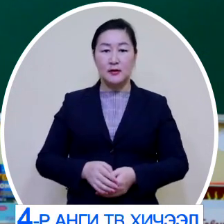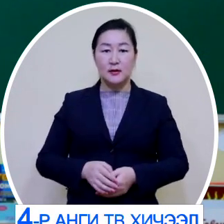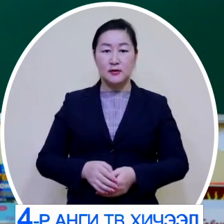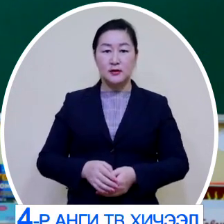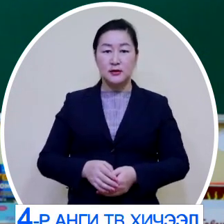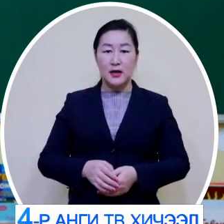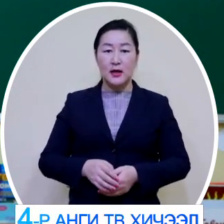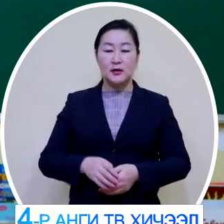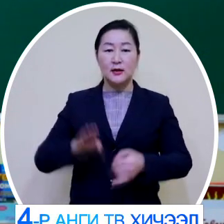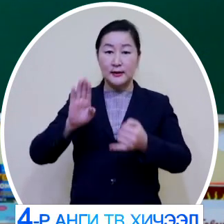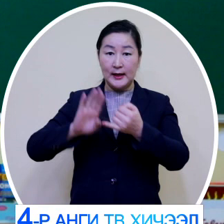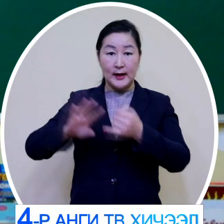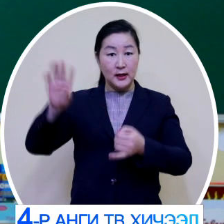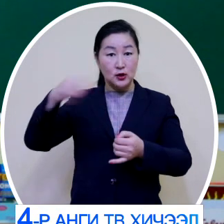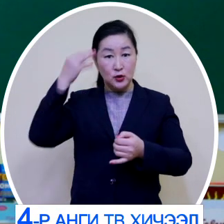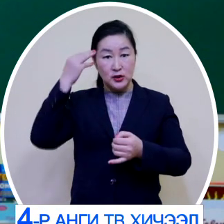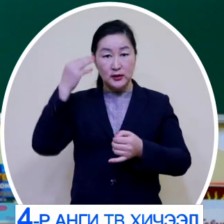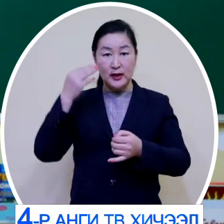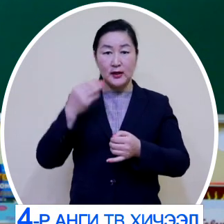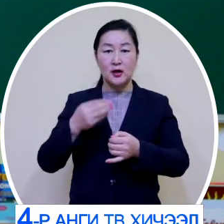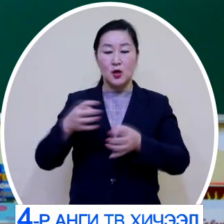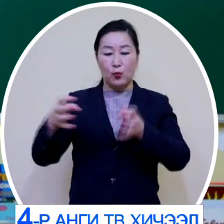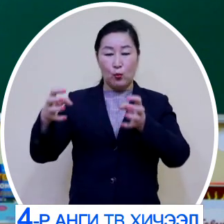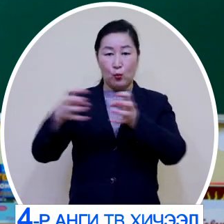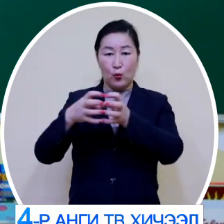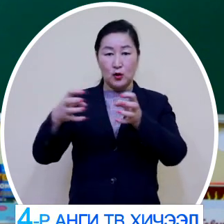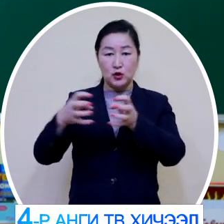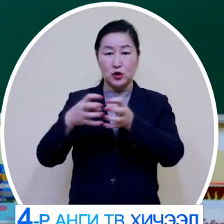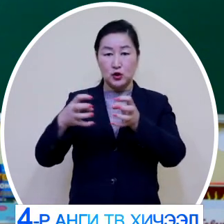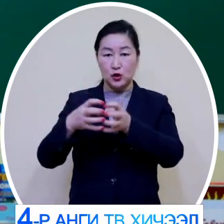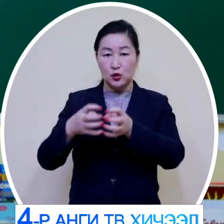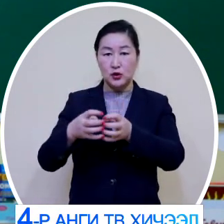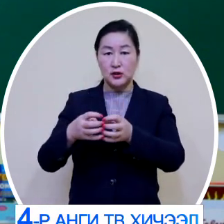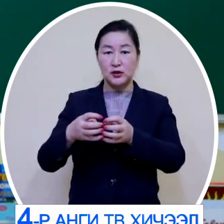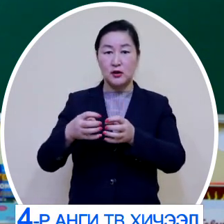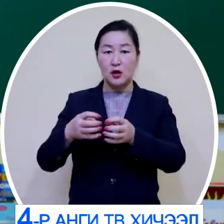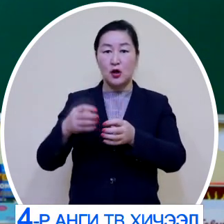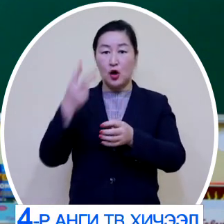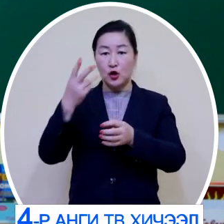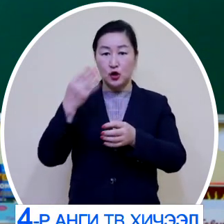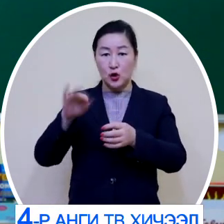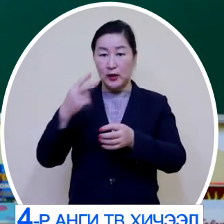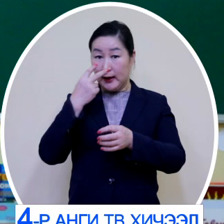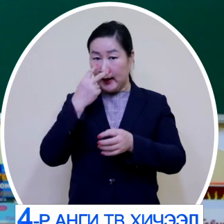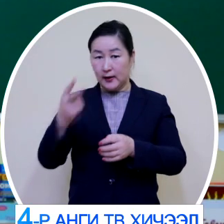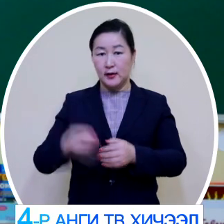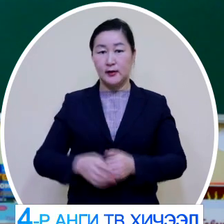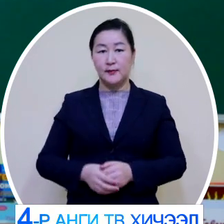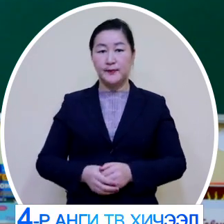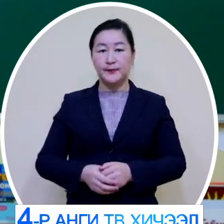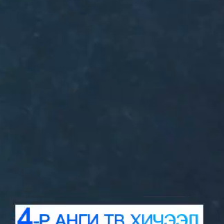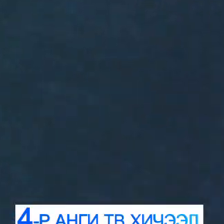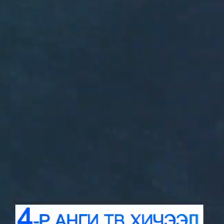Тэгвэл соронзнууд манд хоорондоо туйлаараа хэрхэн үйлчлдэг бол гэдгийг бүгдээрээ дараагийнхаа туршилтаар хийж